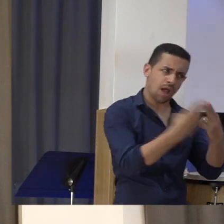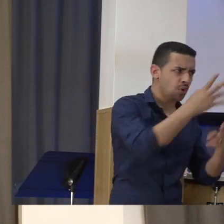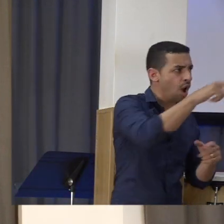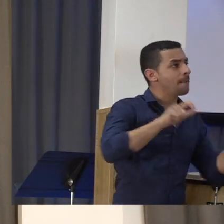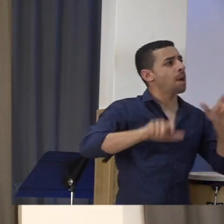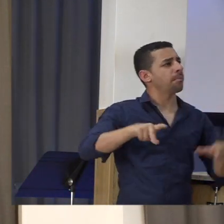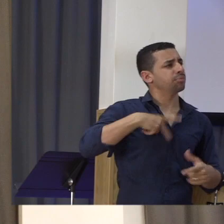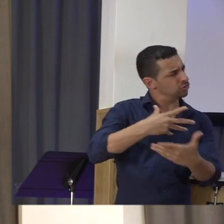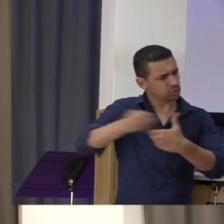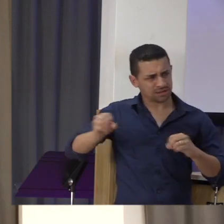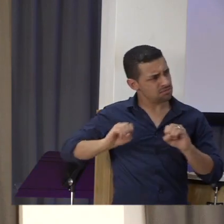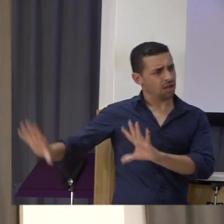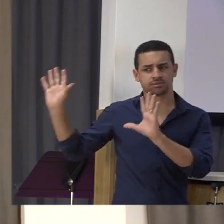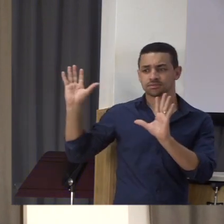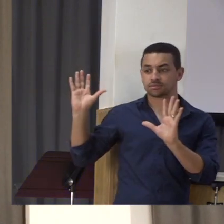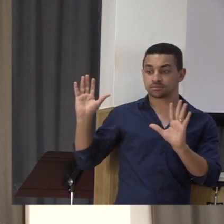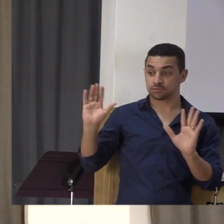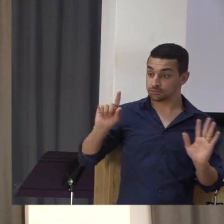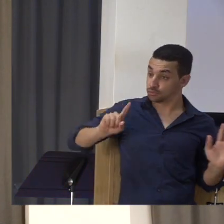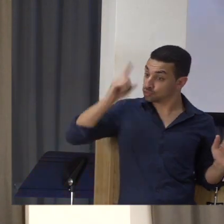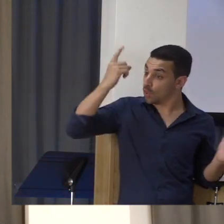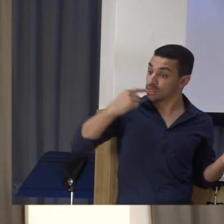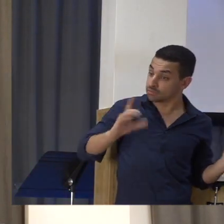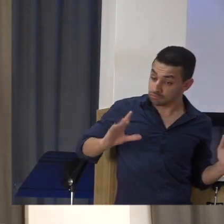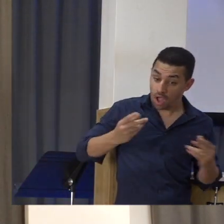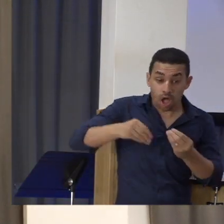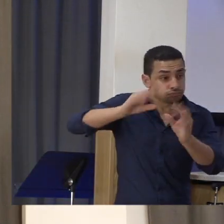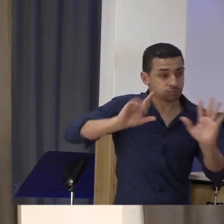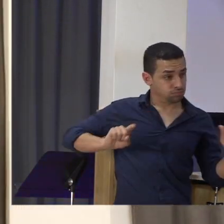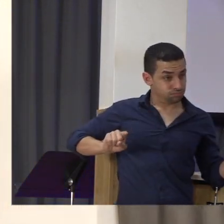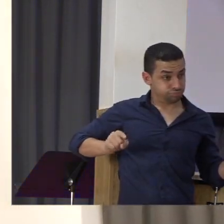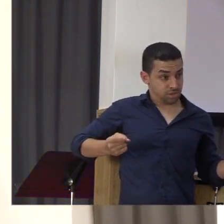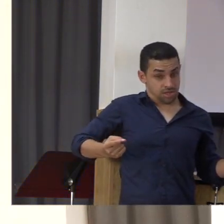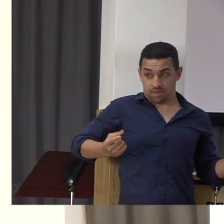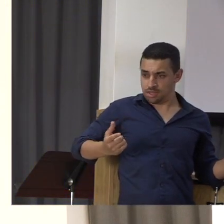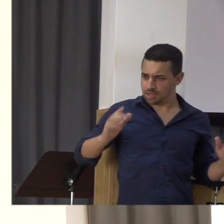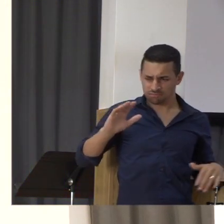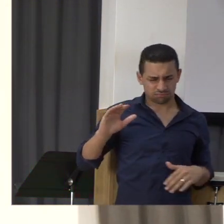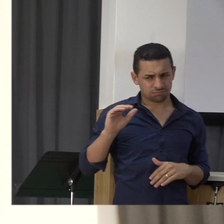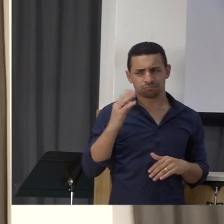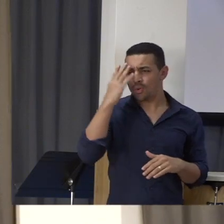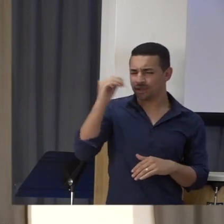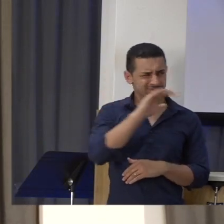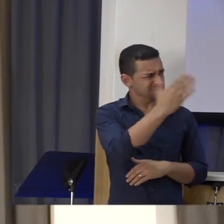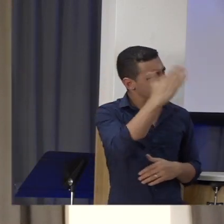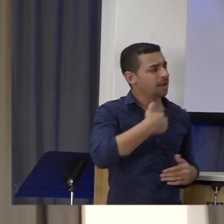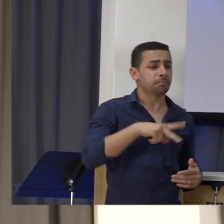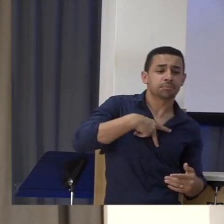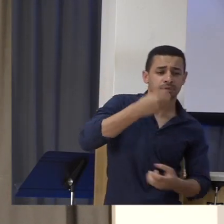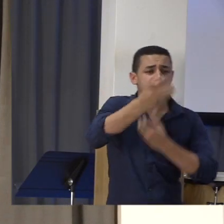peuple. Et Dieu s'arrête là. Et Moïse pose la question, mais Seigneur, tu sais que je ne sais pas